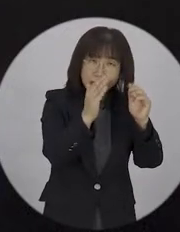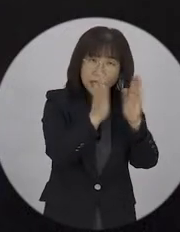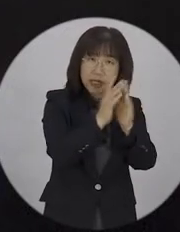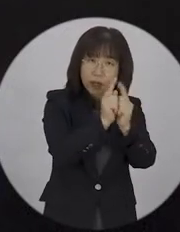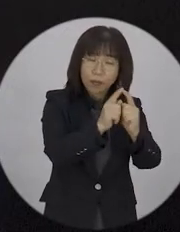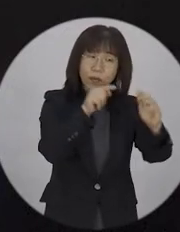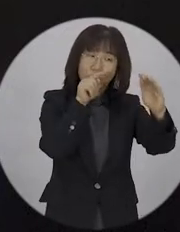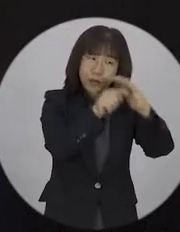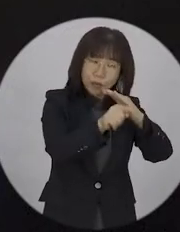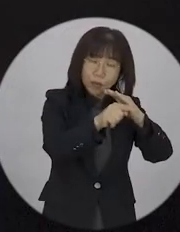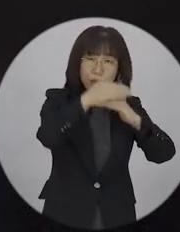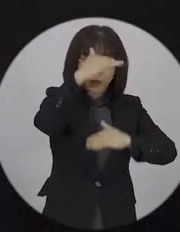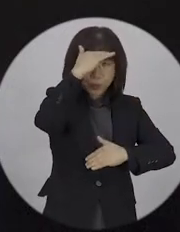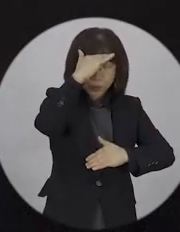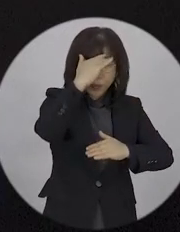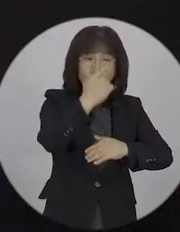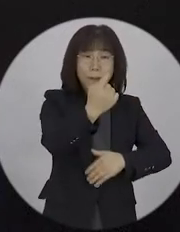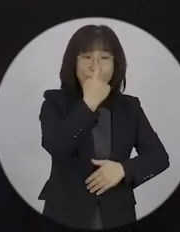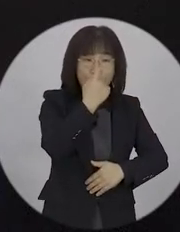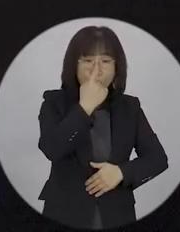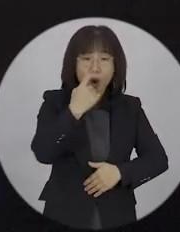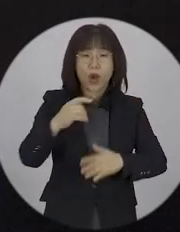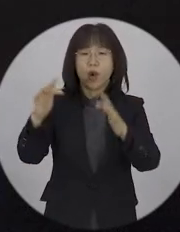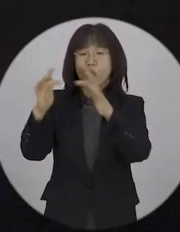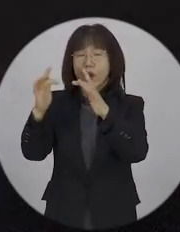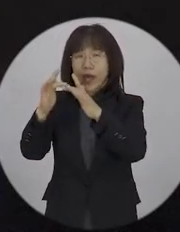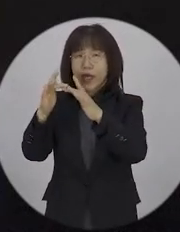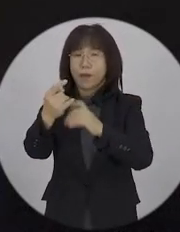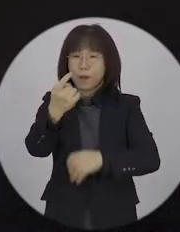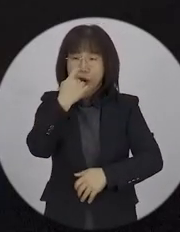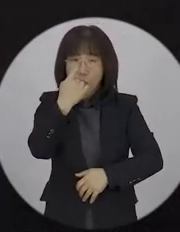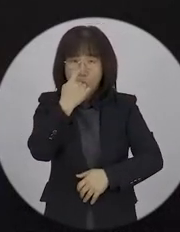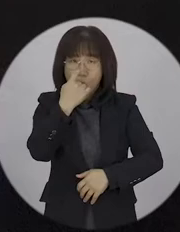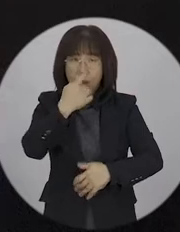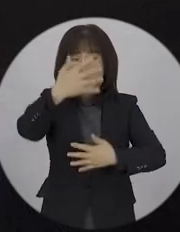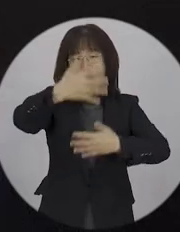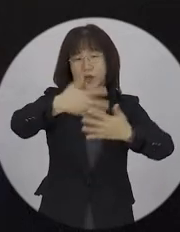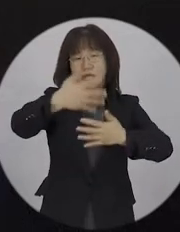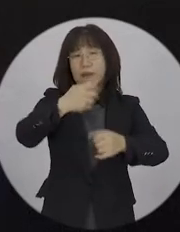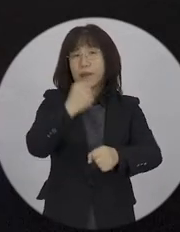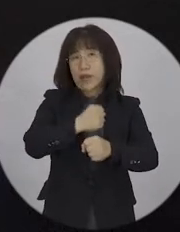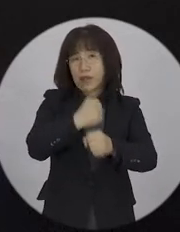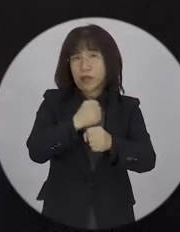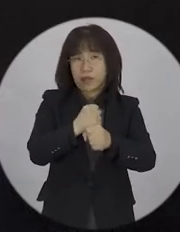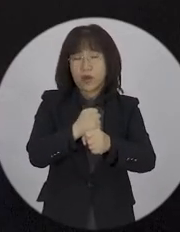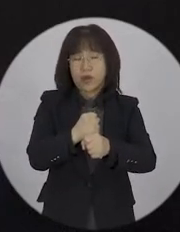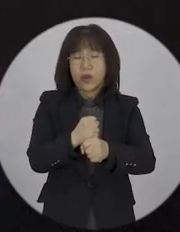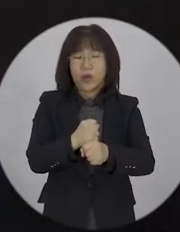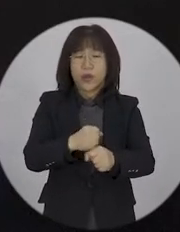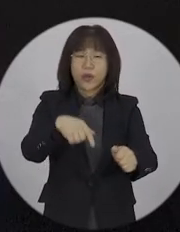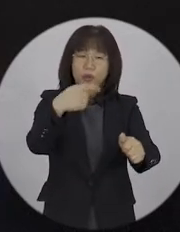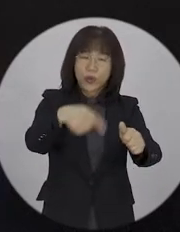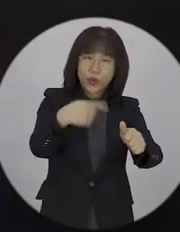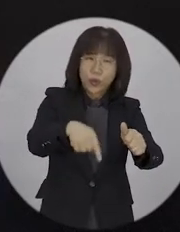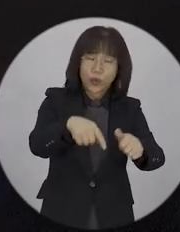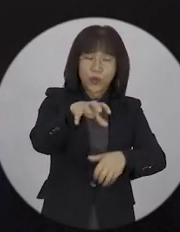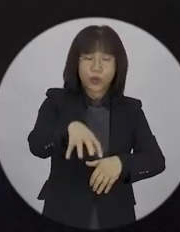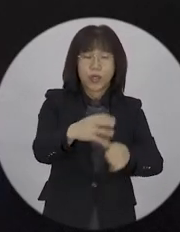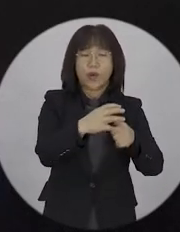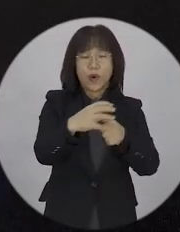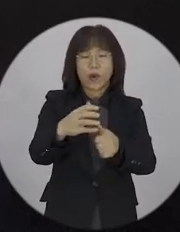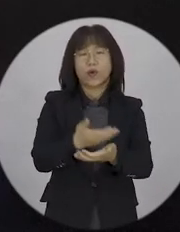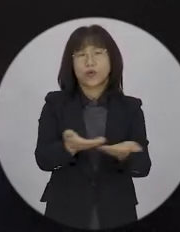줌 교육을 함께 실시하였고, 특히 교육용 영상 콘텐츠를 자체적으로 제작하고 배포하여 교육 현장에서